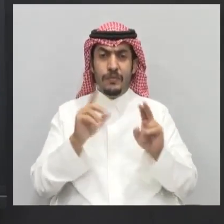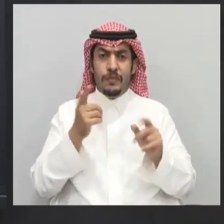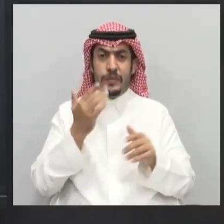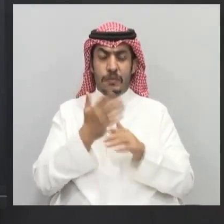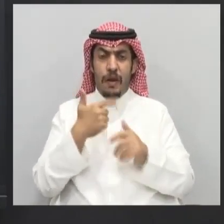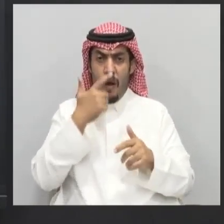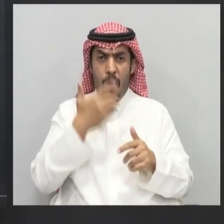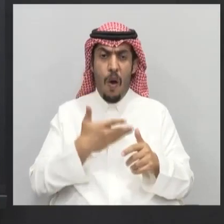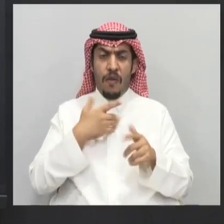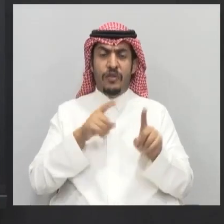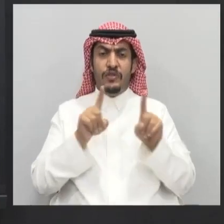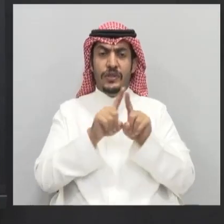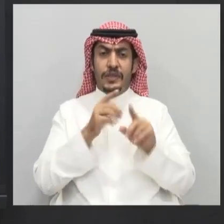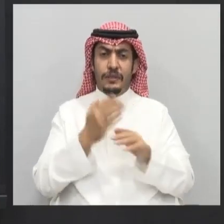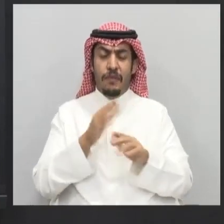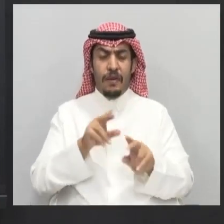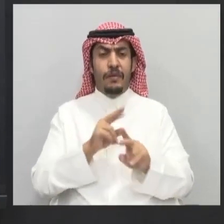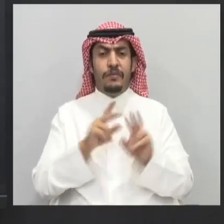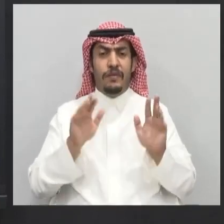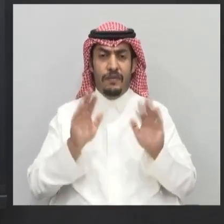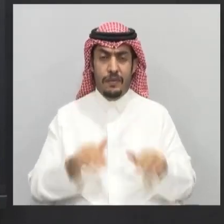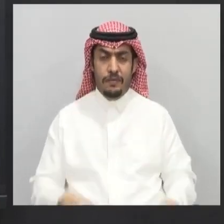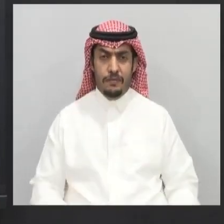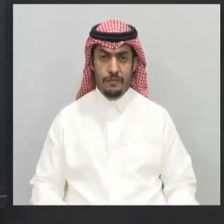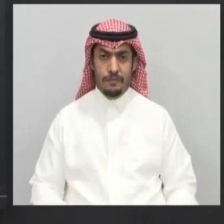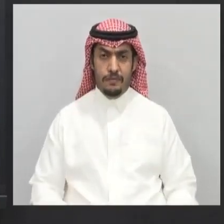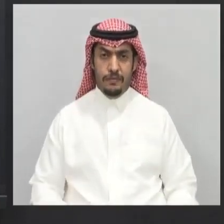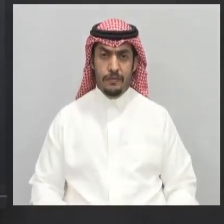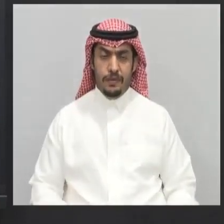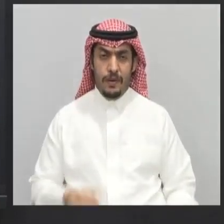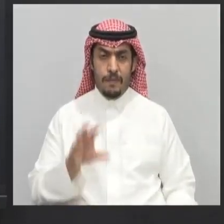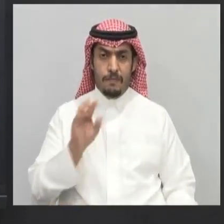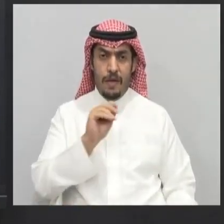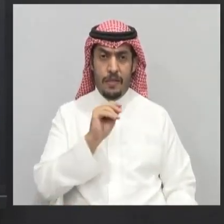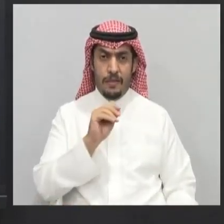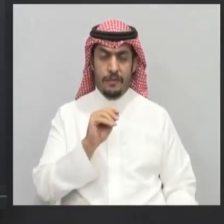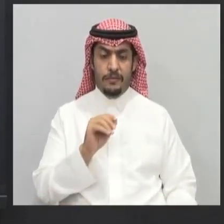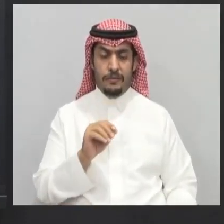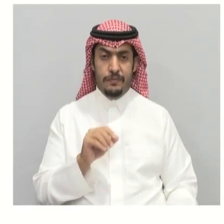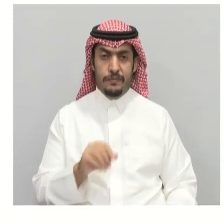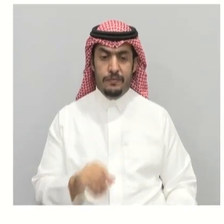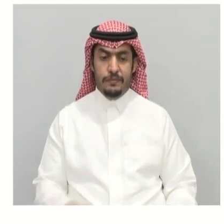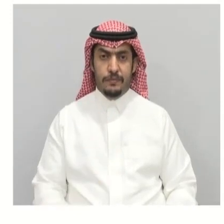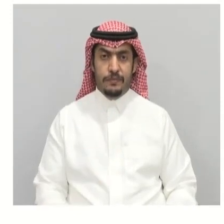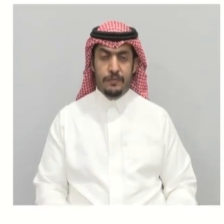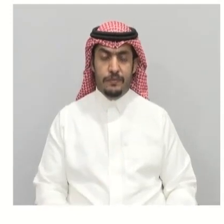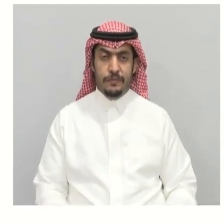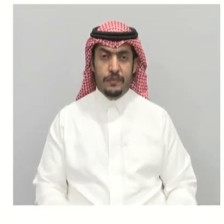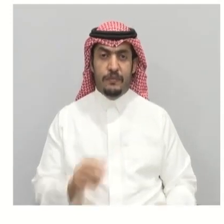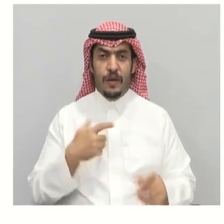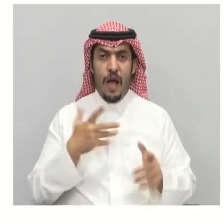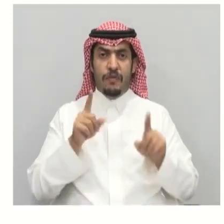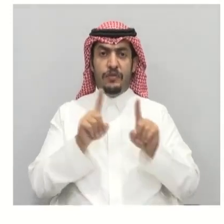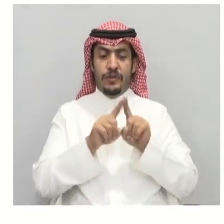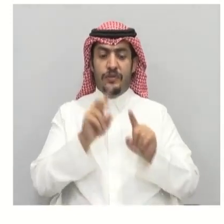تجعلنا نخاف من الشرك هناك امور كثيره اذكر بعض هذه الامور التي تعيننا وتجعلنا نخاف من الشرك